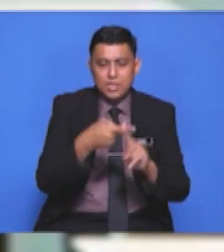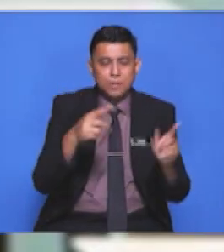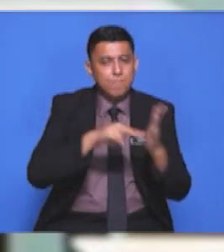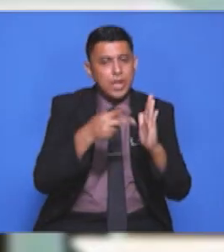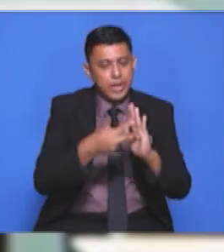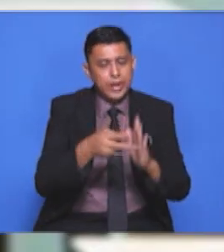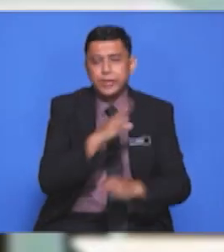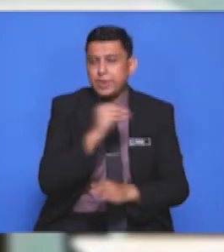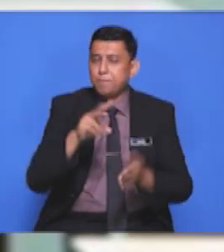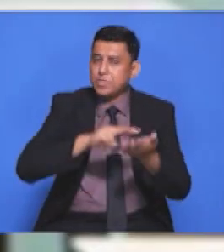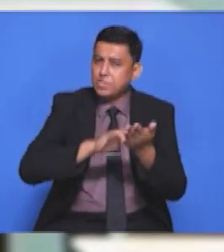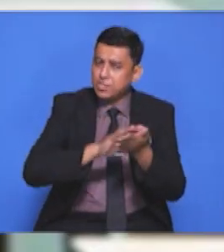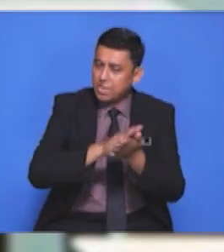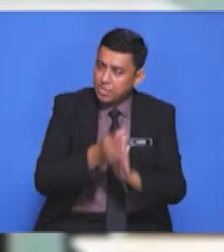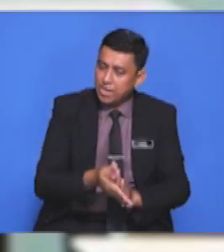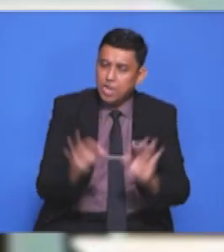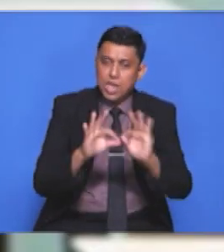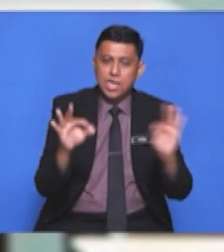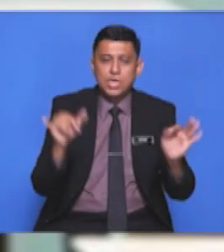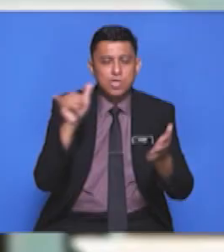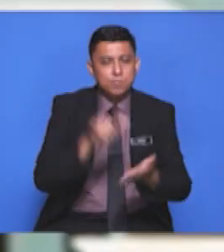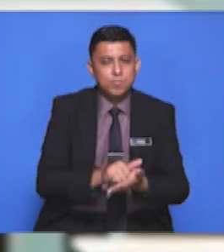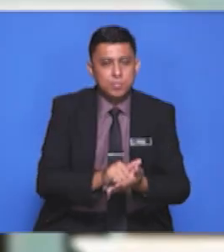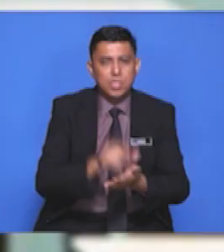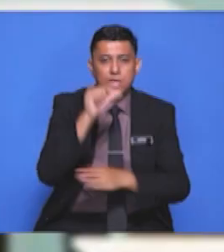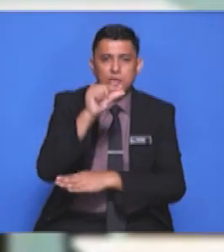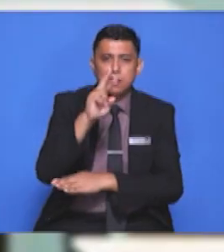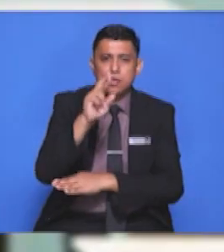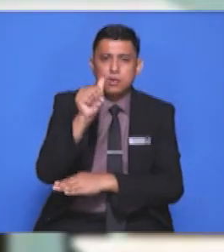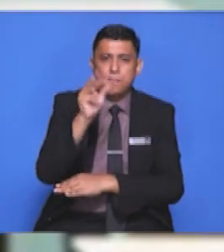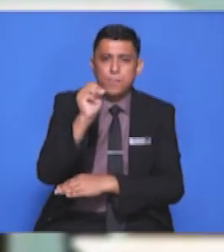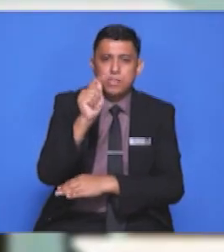dan menjadikan ayat itu gramatis